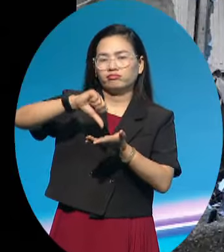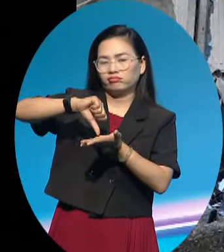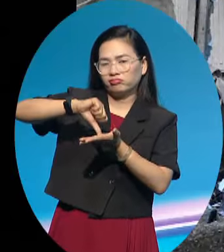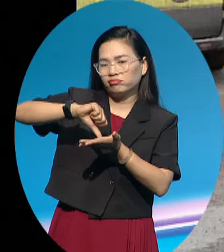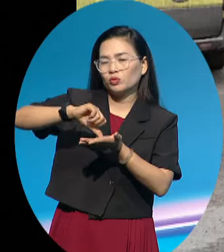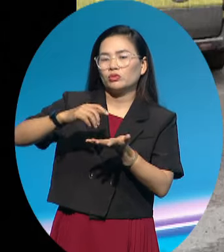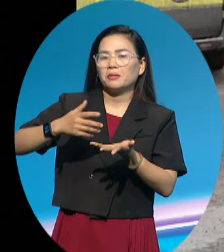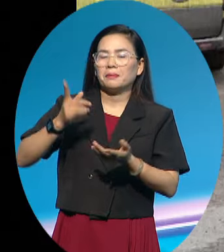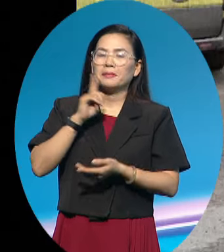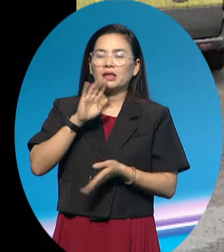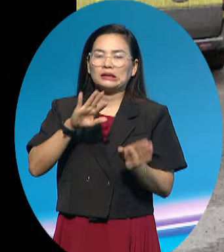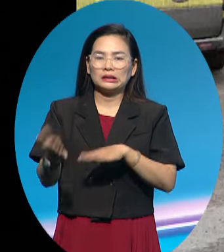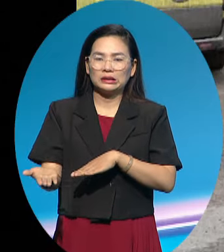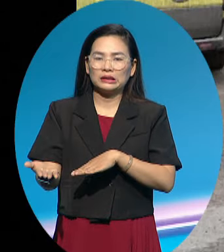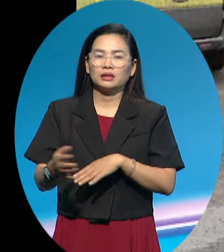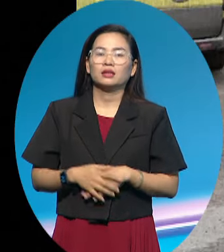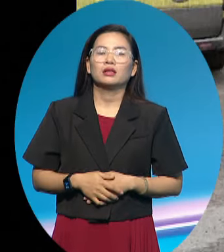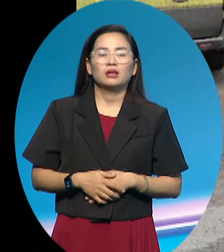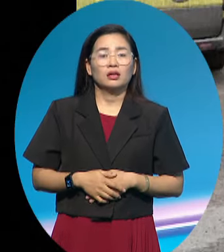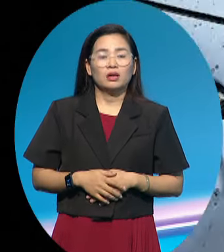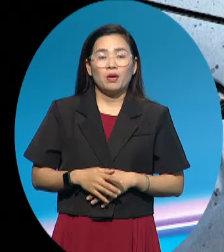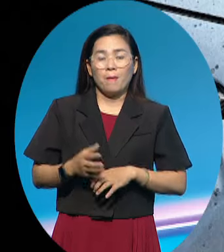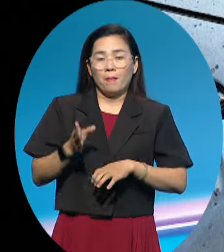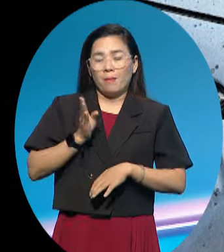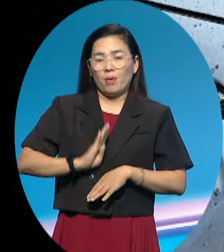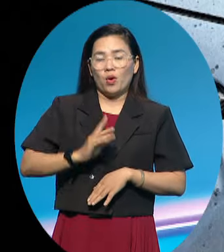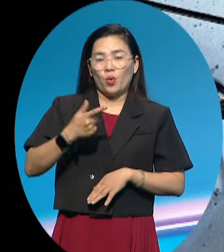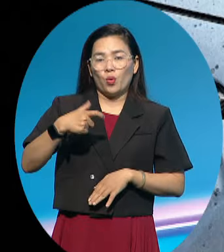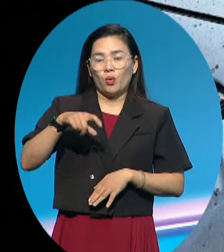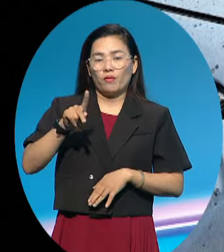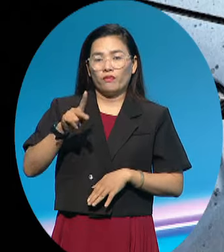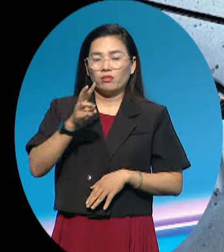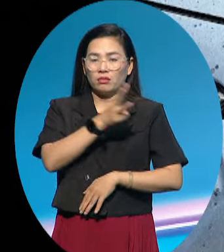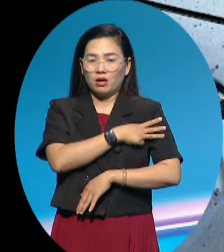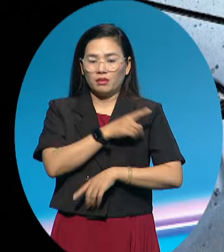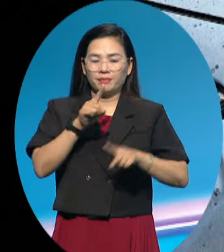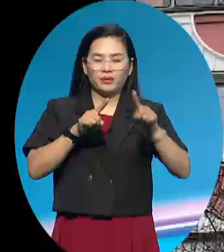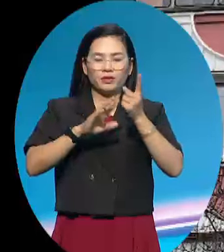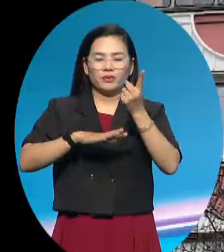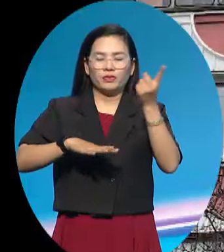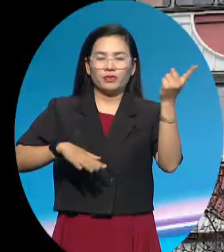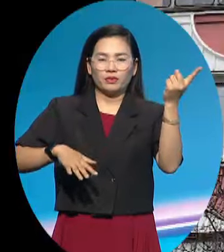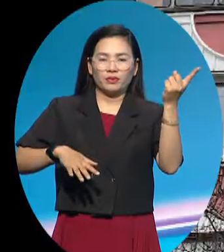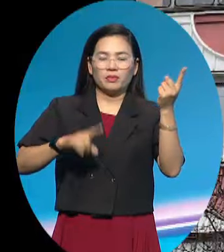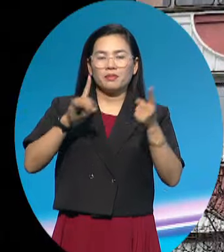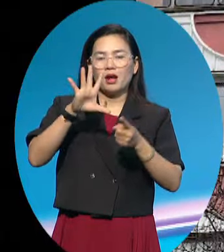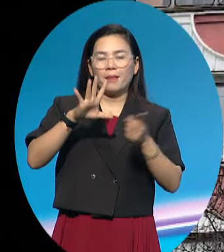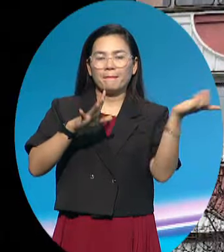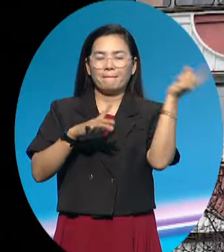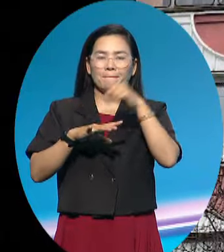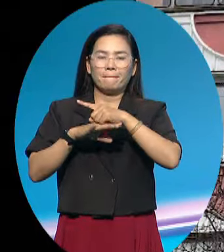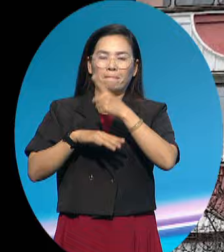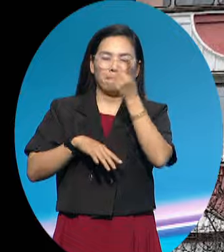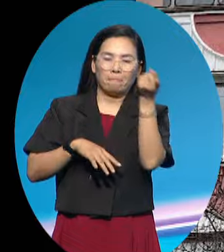lân cận cũng hứng chịu thiệt hại Bộ Quốc phòng Nga cho biết hệ thống phòng không đã bắn hạ 14 tên lửa ở vùng belor trong ngày 15 tháng